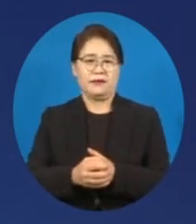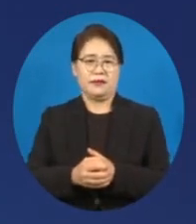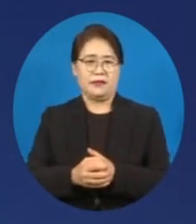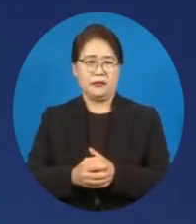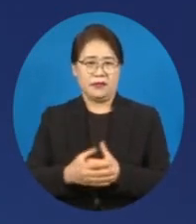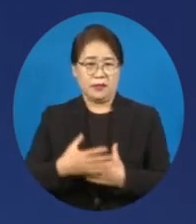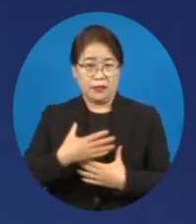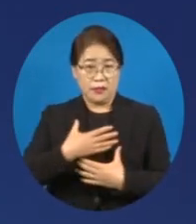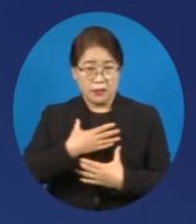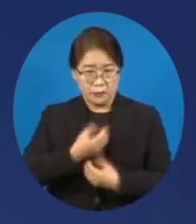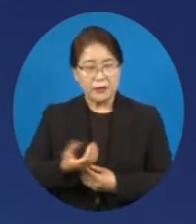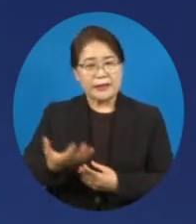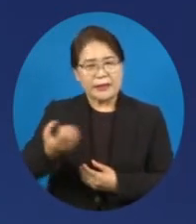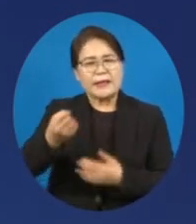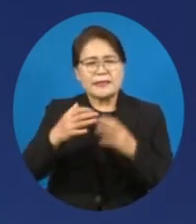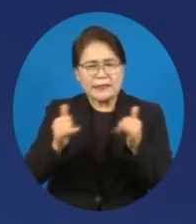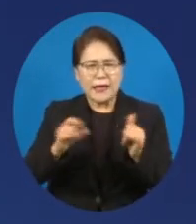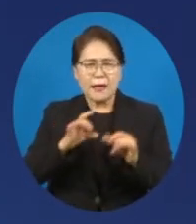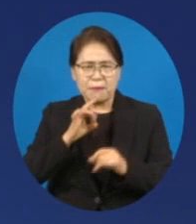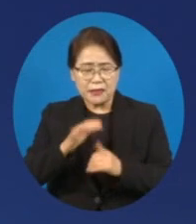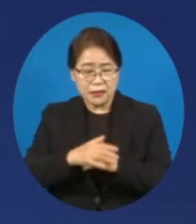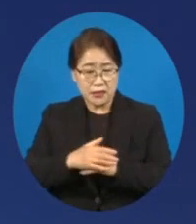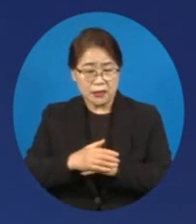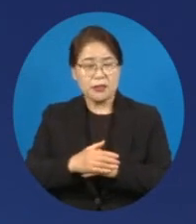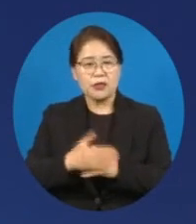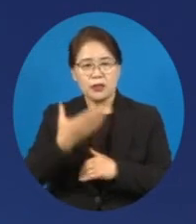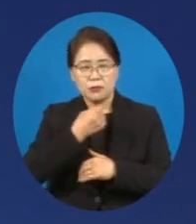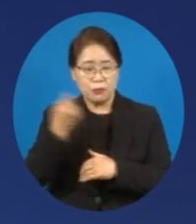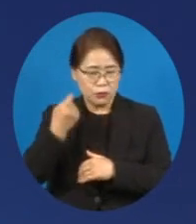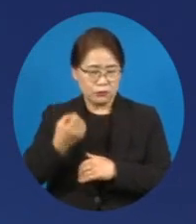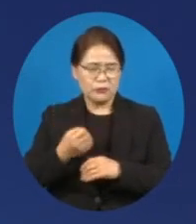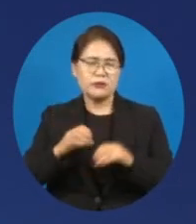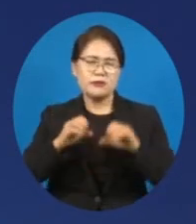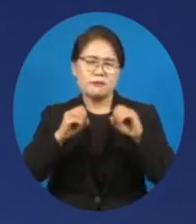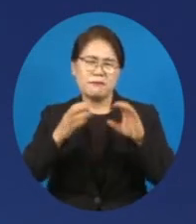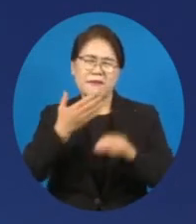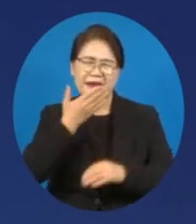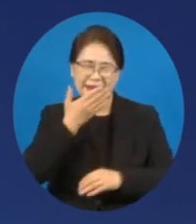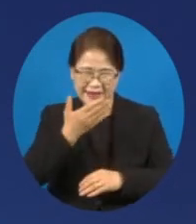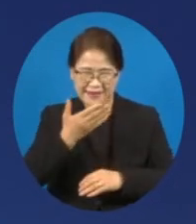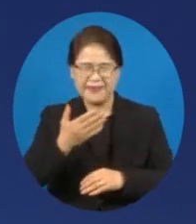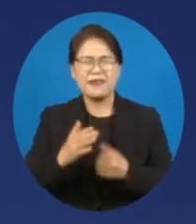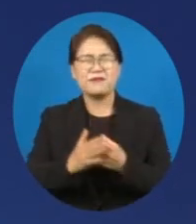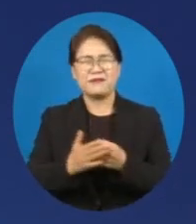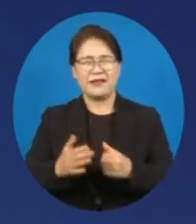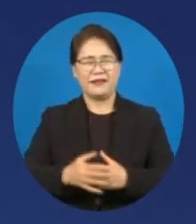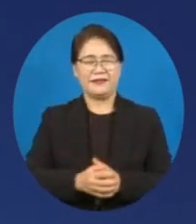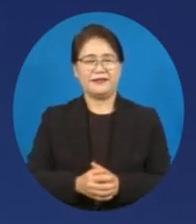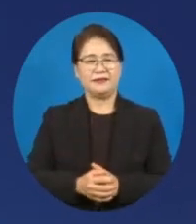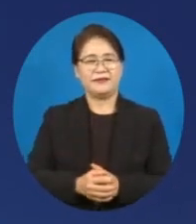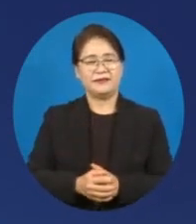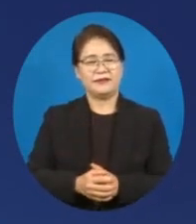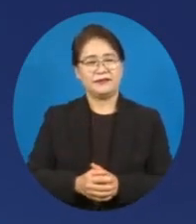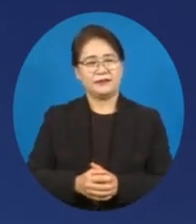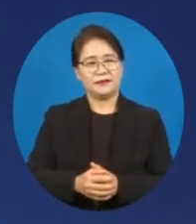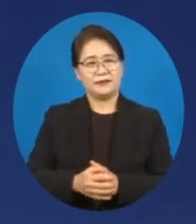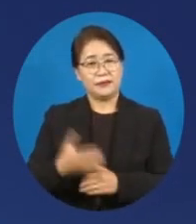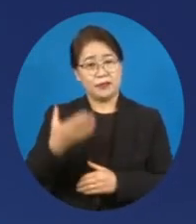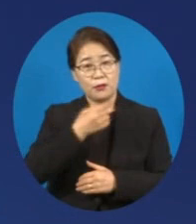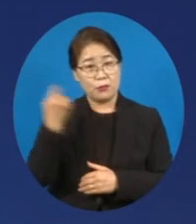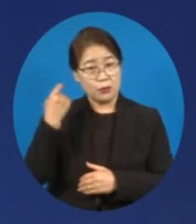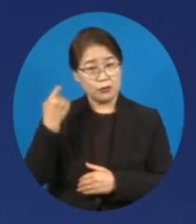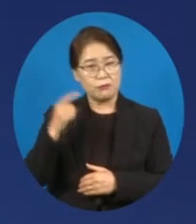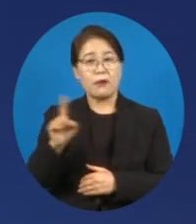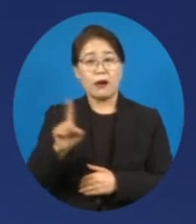자만이 여러분 평안의 복음을 전할 수가 있기 때문에 그렇습니다 자 우리가 전하는 복음은